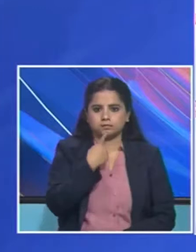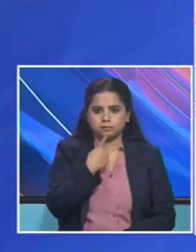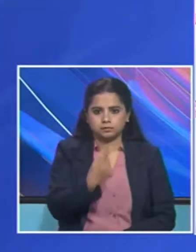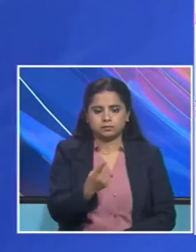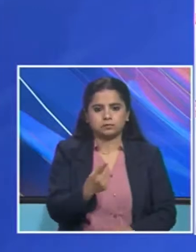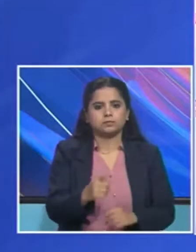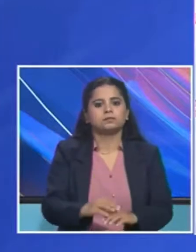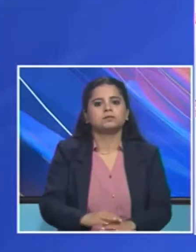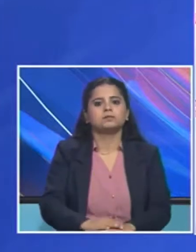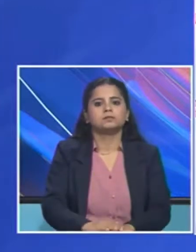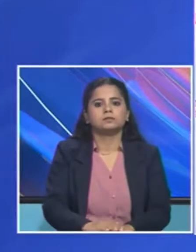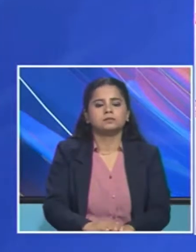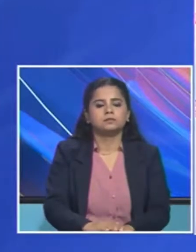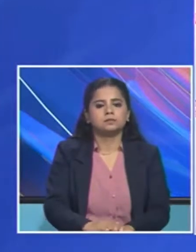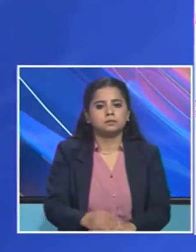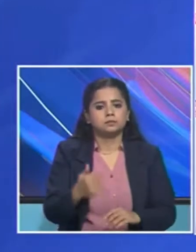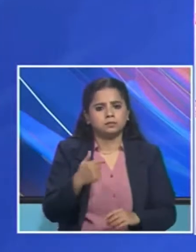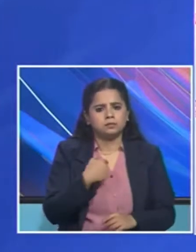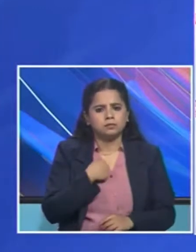कि मैं